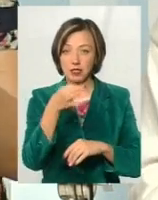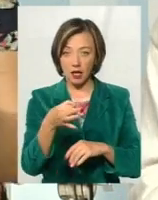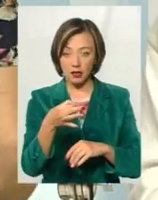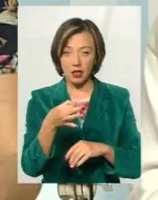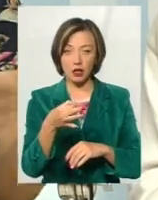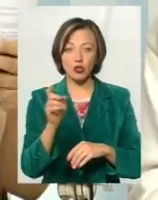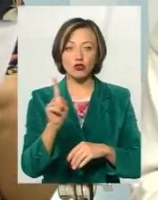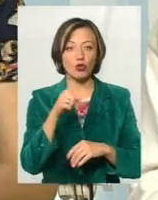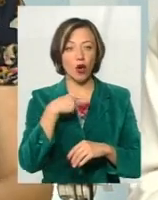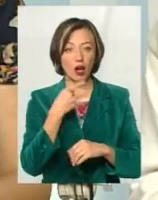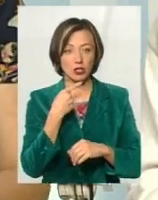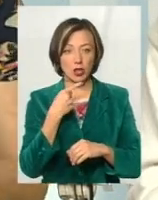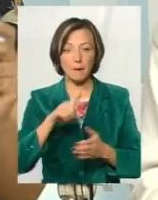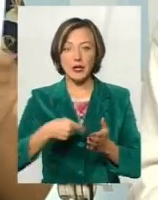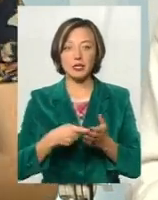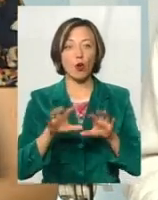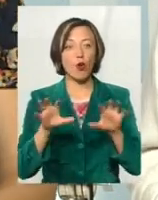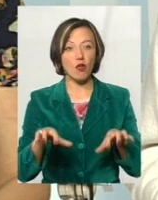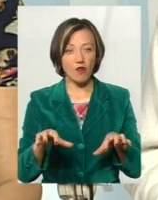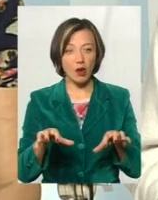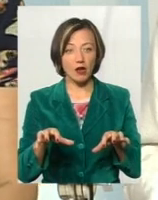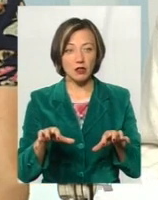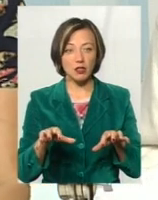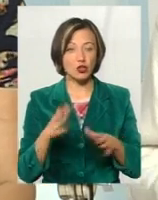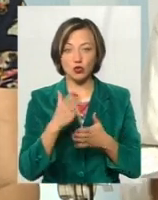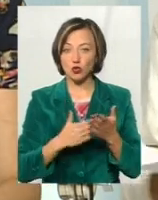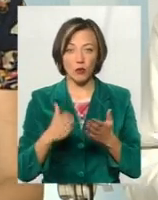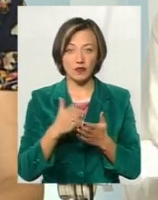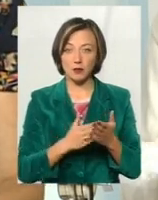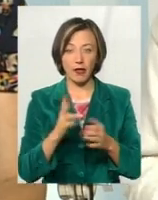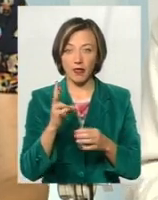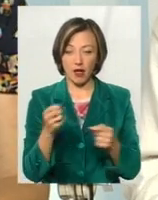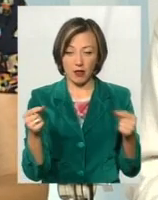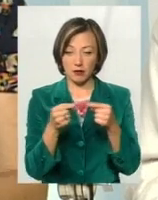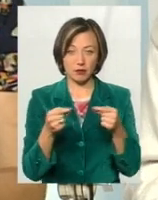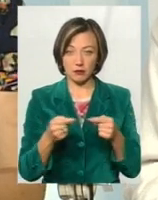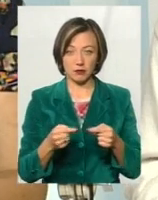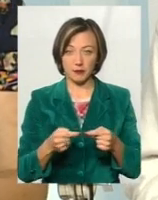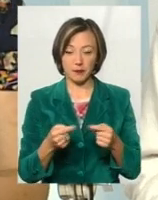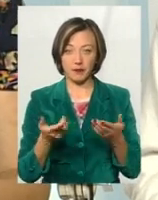то, що каже міський голова, то воно зовсім не стикується з